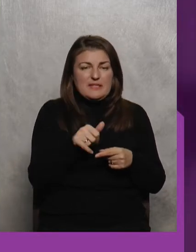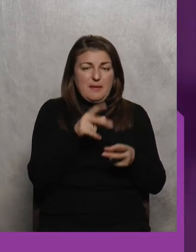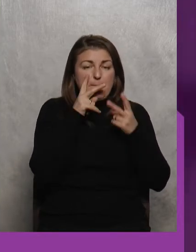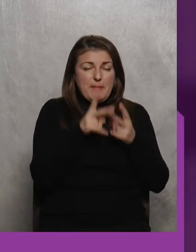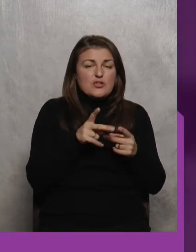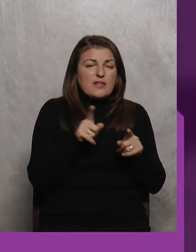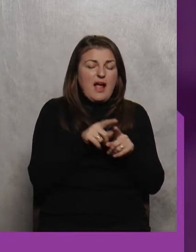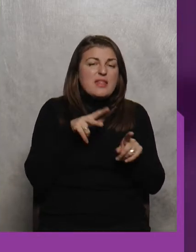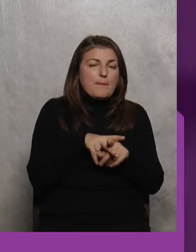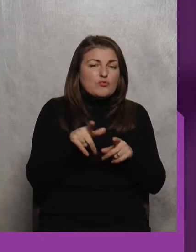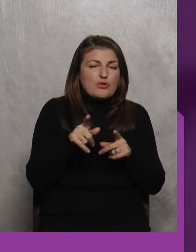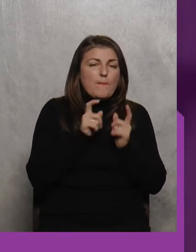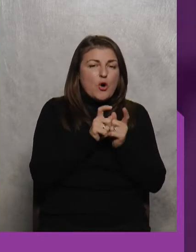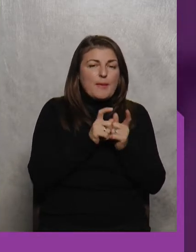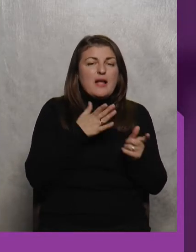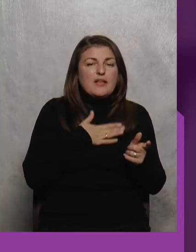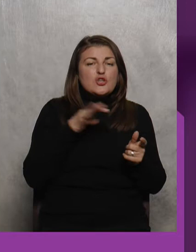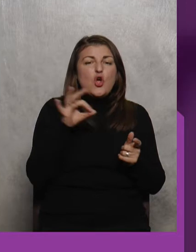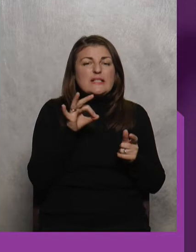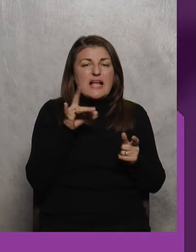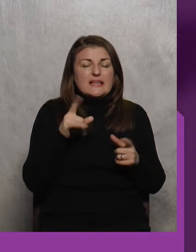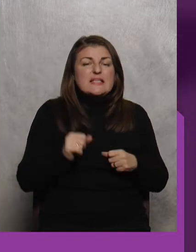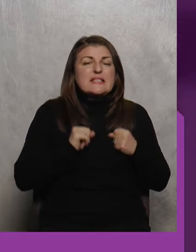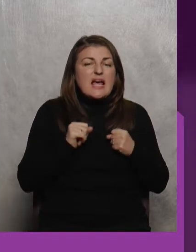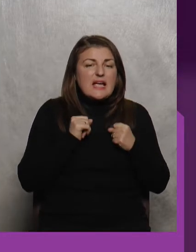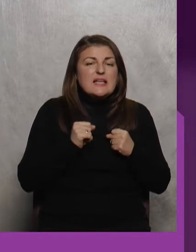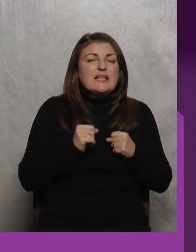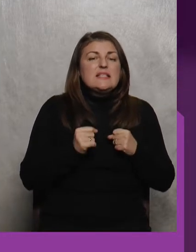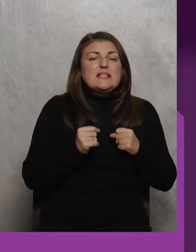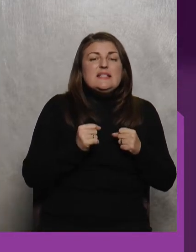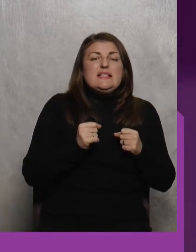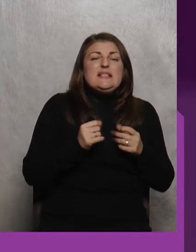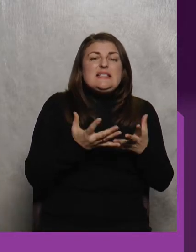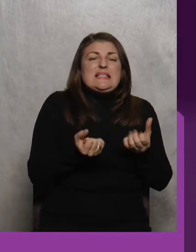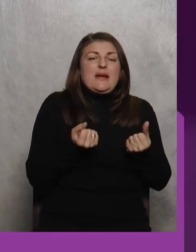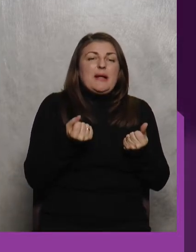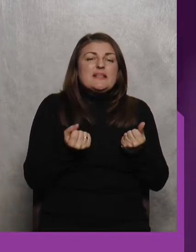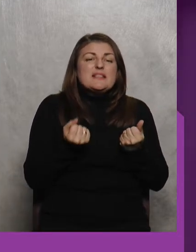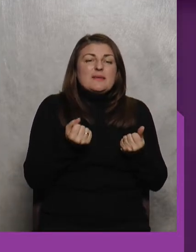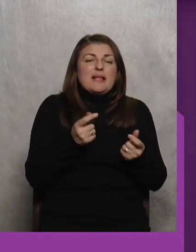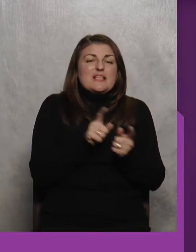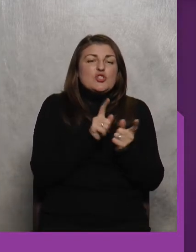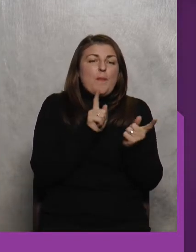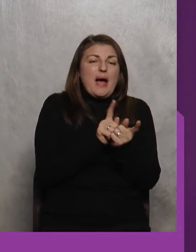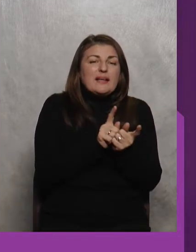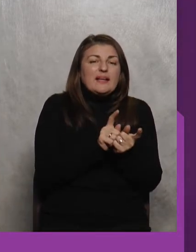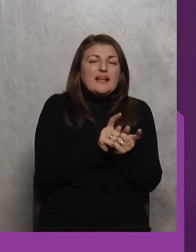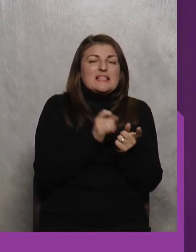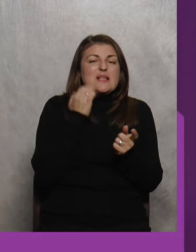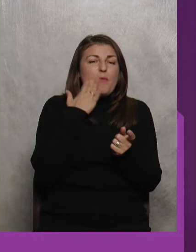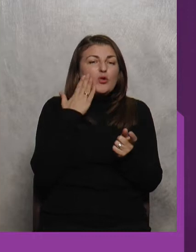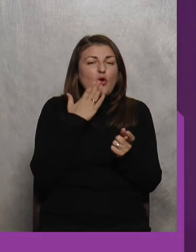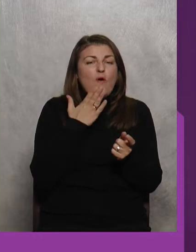Бачите, напружена боротьба. Наш Олександр старається стримати суперника з